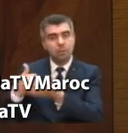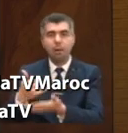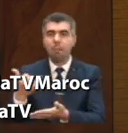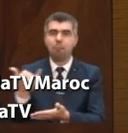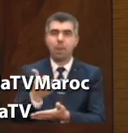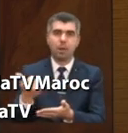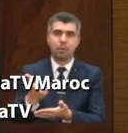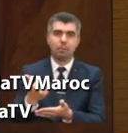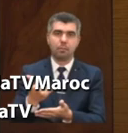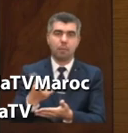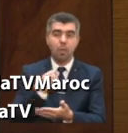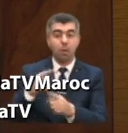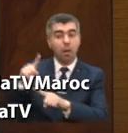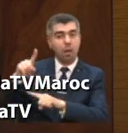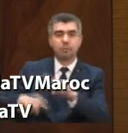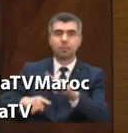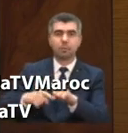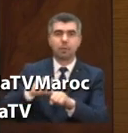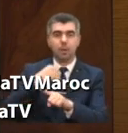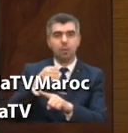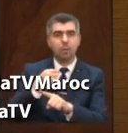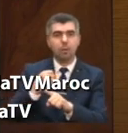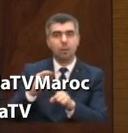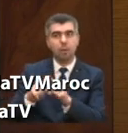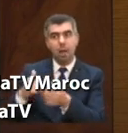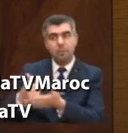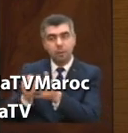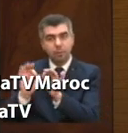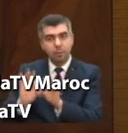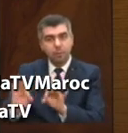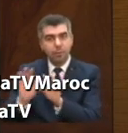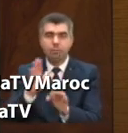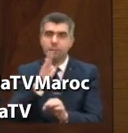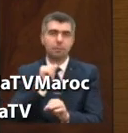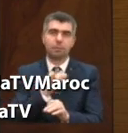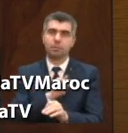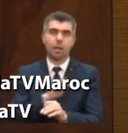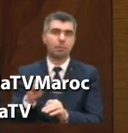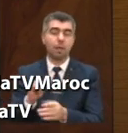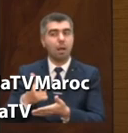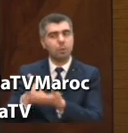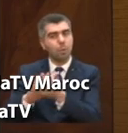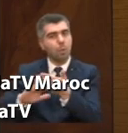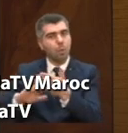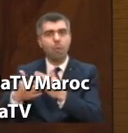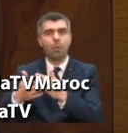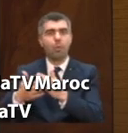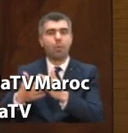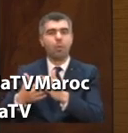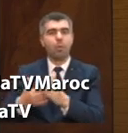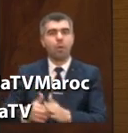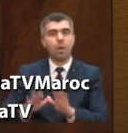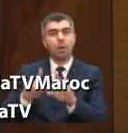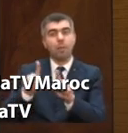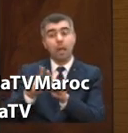لا تساهل فيه. قلت لكم إلى حدود اللحظة تخذت على الأقل واحد العشرة ديال هذا التقرير ما قبل هذا الأسبوع، واحد العشرة ديال القرارات ديال